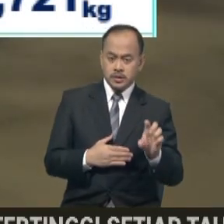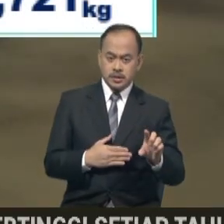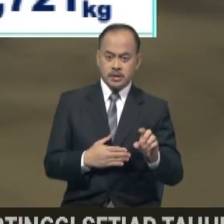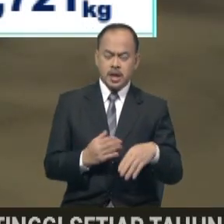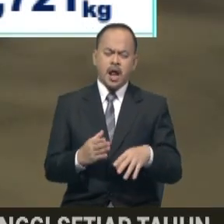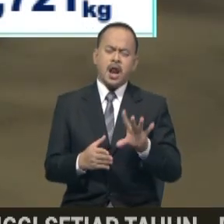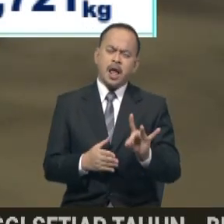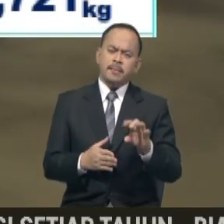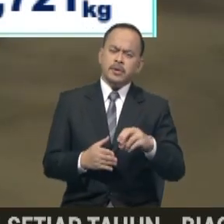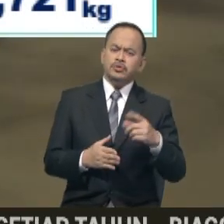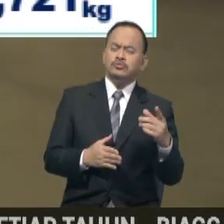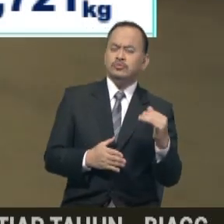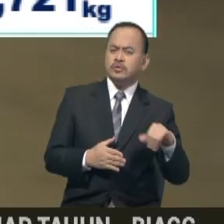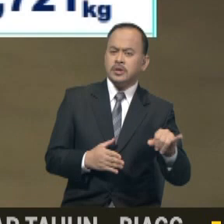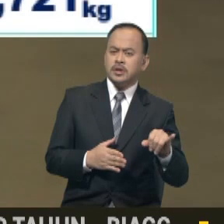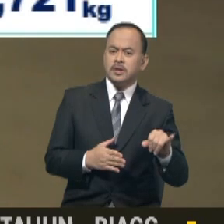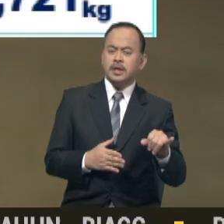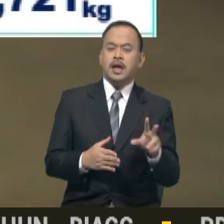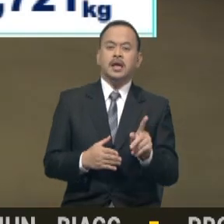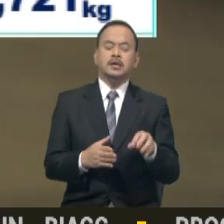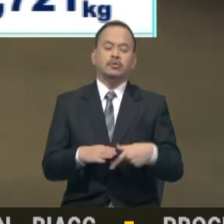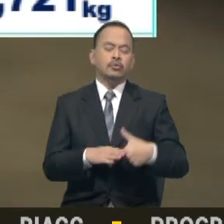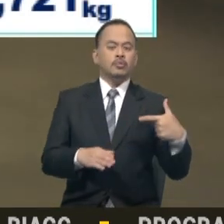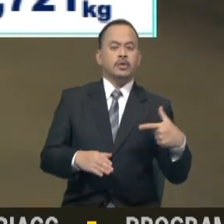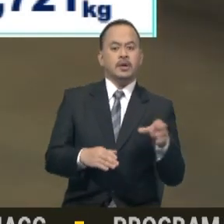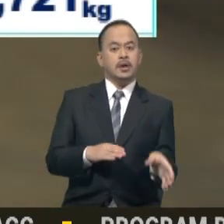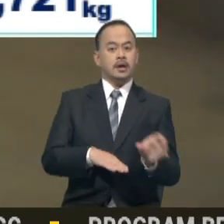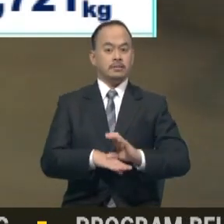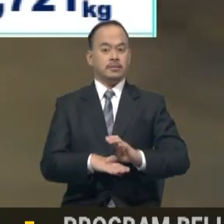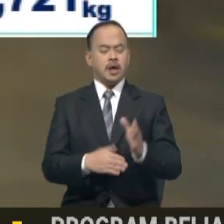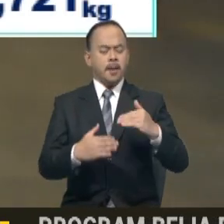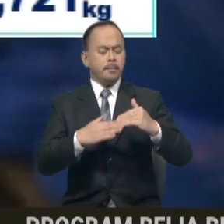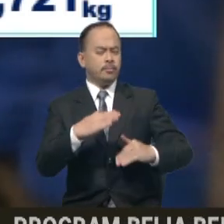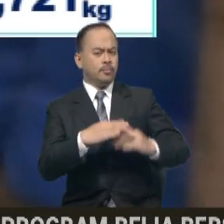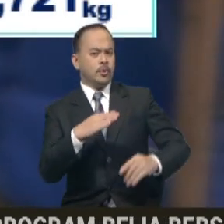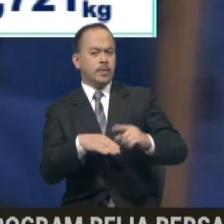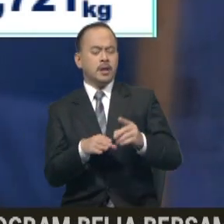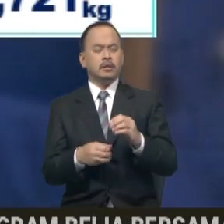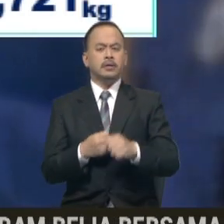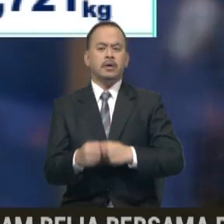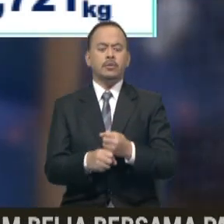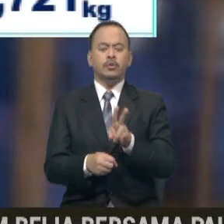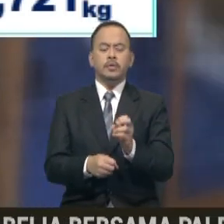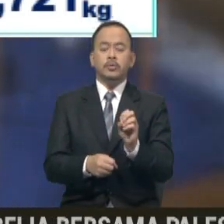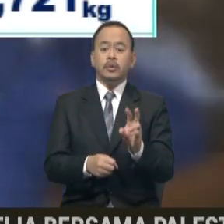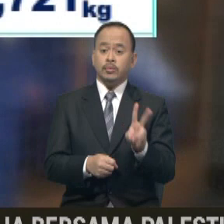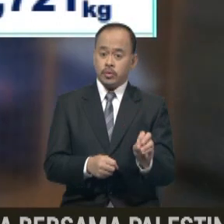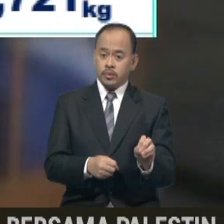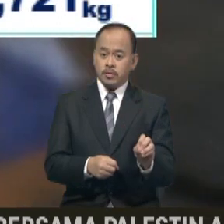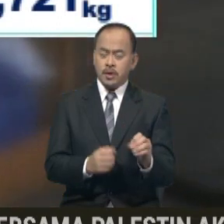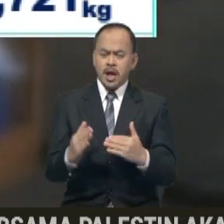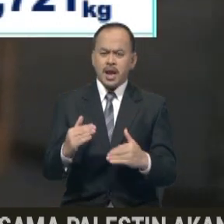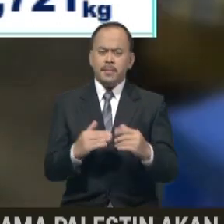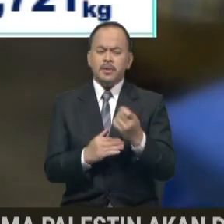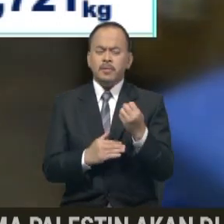lebih 8,600,000 kilogram. Terdapat penurunan yang ketara pada tahun 2020 dengan